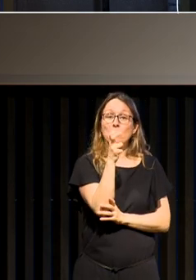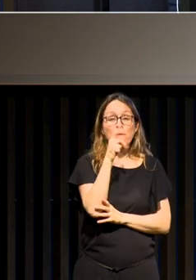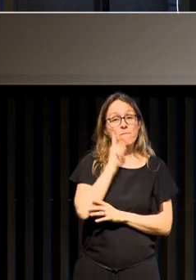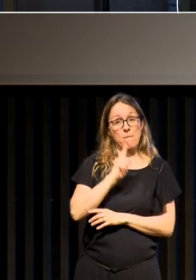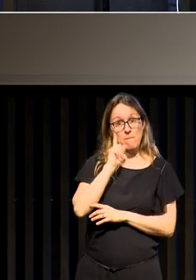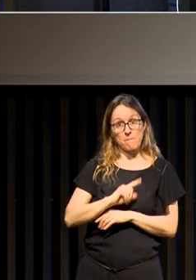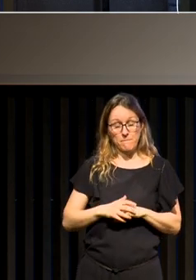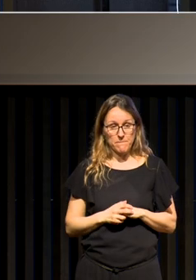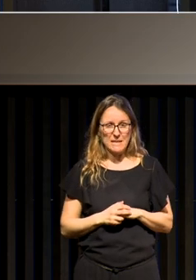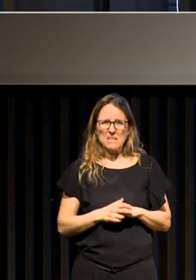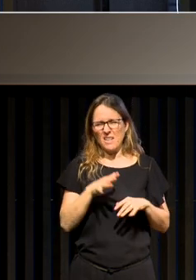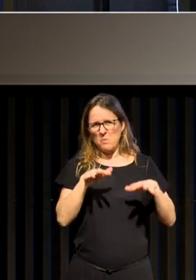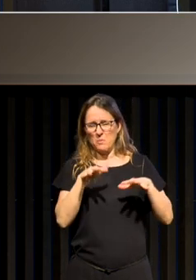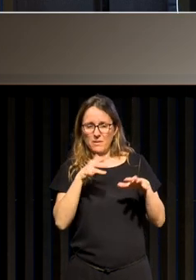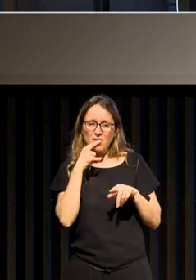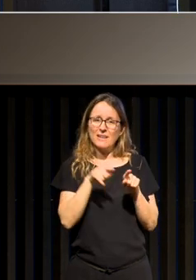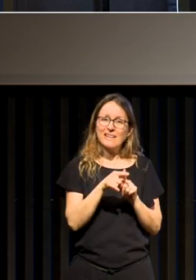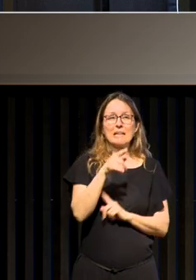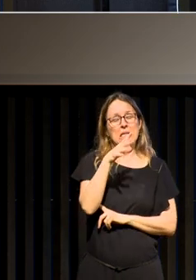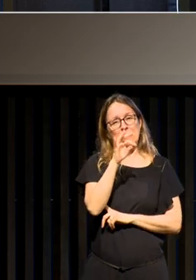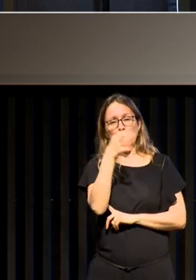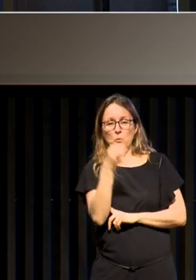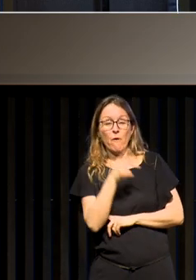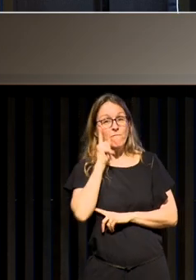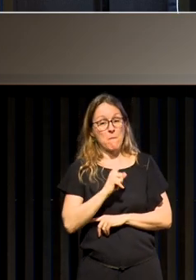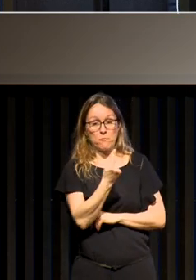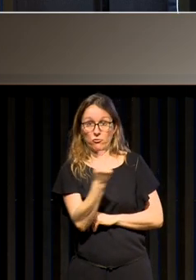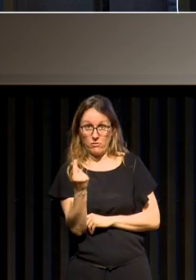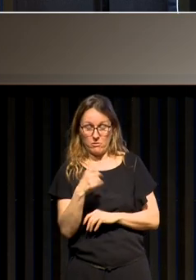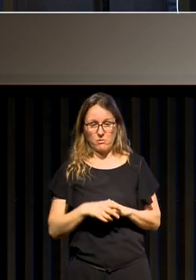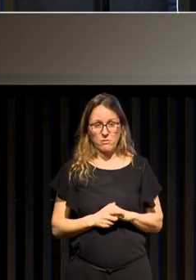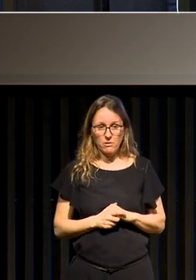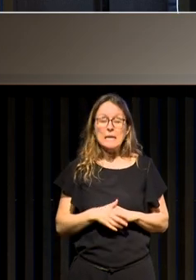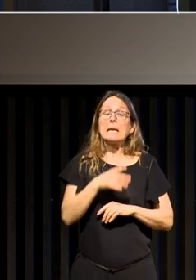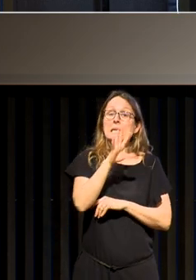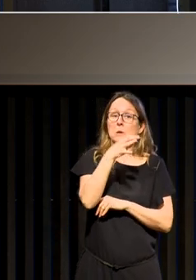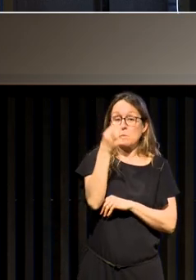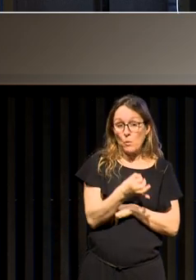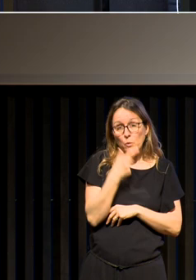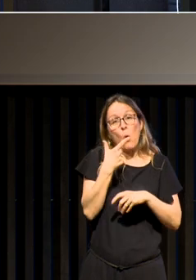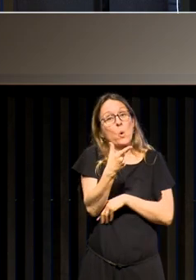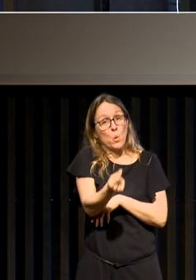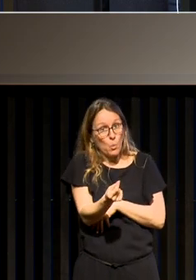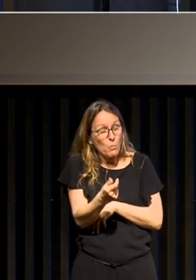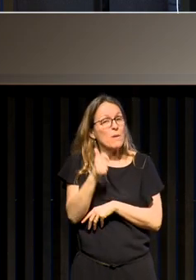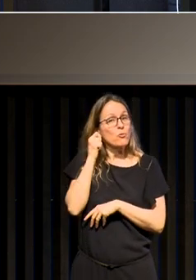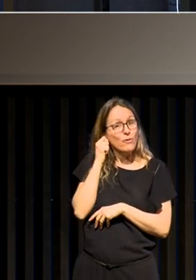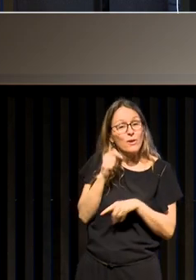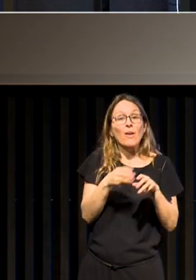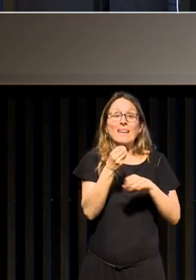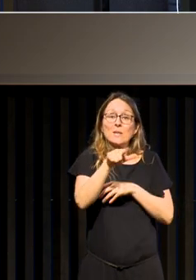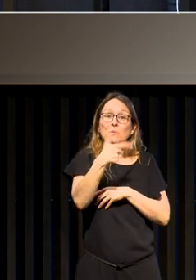dont la moitié à peu près de femmes seules, la moitié en couple homosexuel et 12% en couple